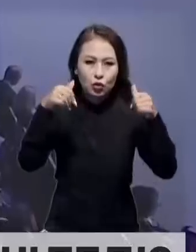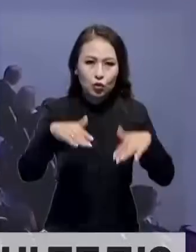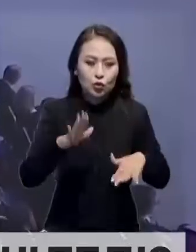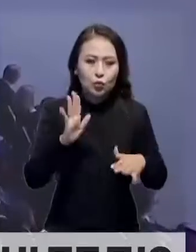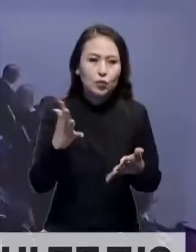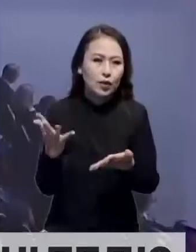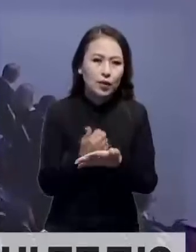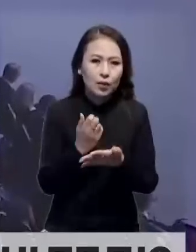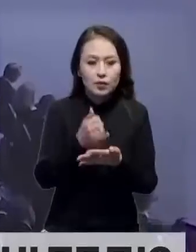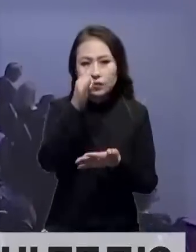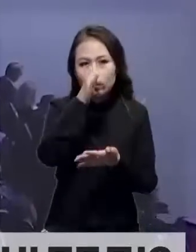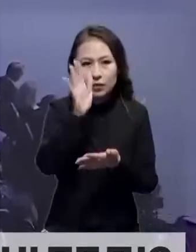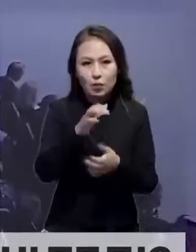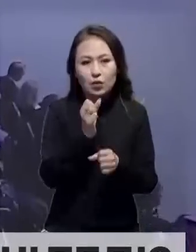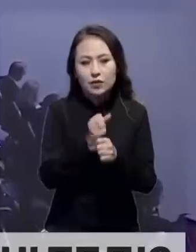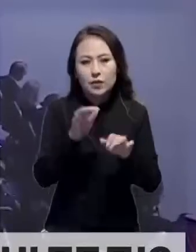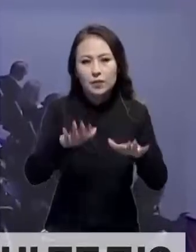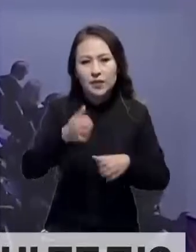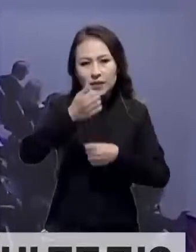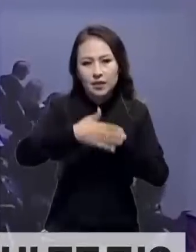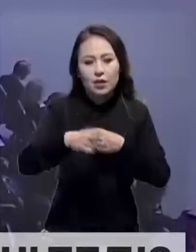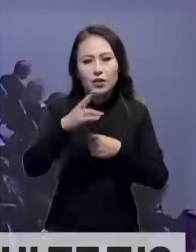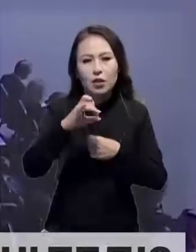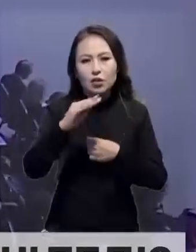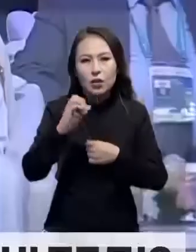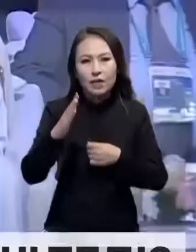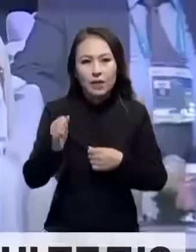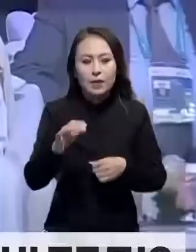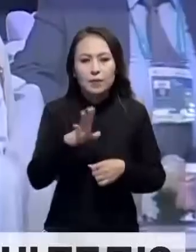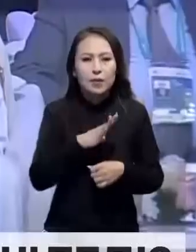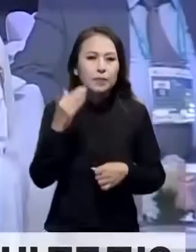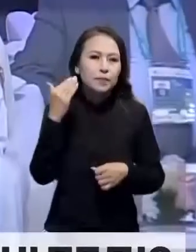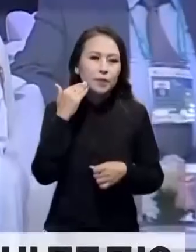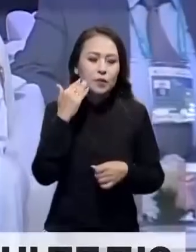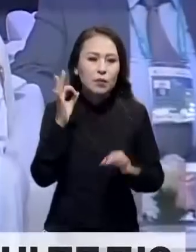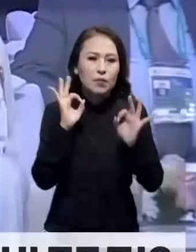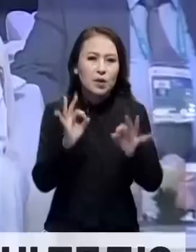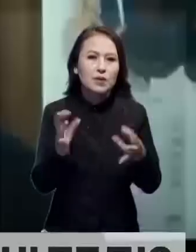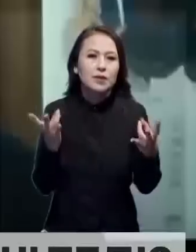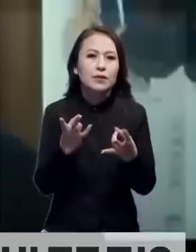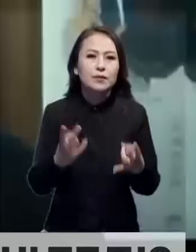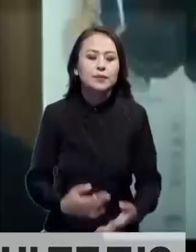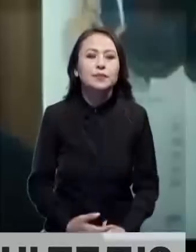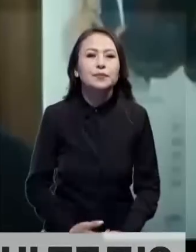табысқа қол жеткізе алмаймыз. Кеңестегі орта державалар өкілдерінің пікірі мейлінше салмақты болуға тиіс.